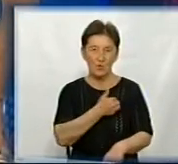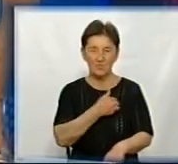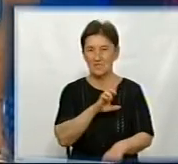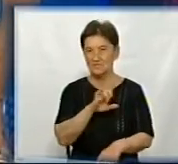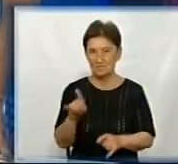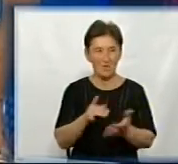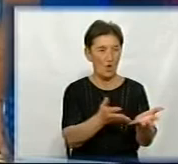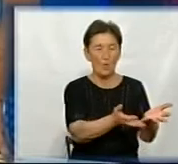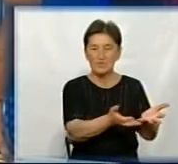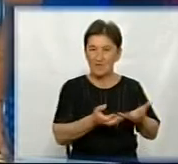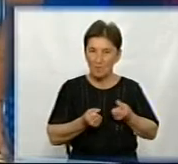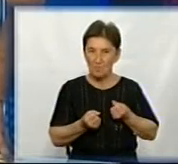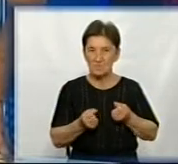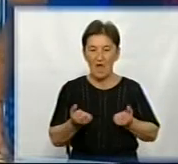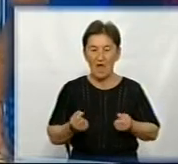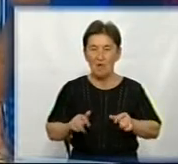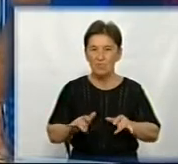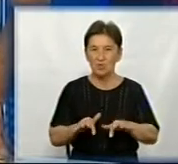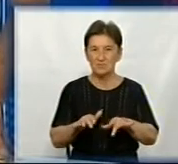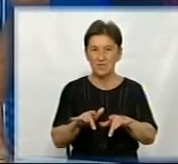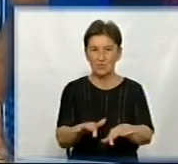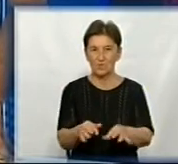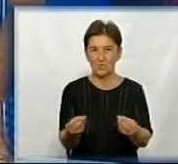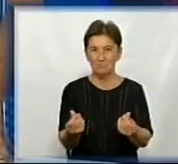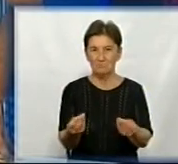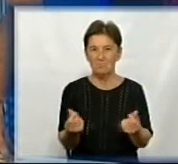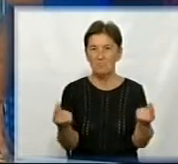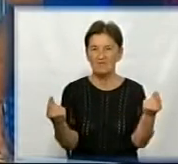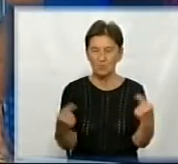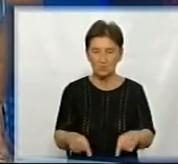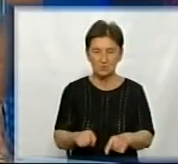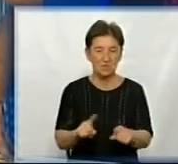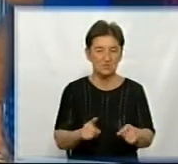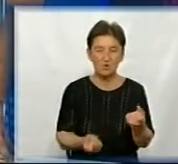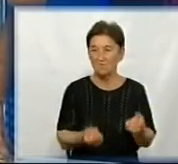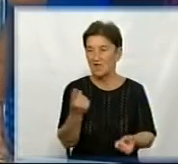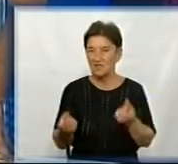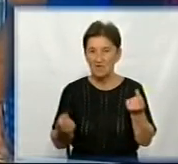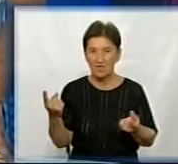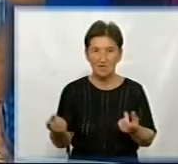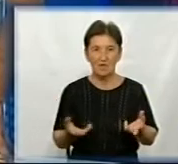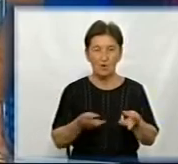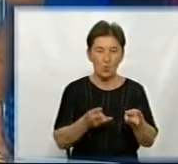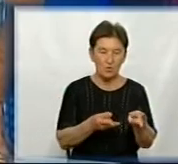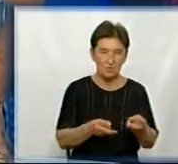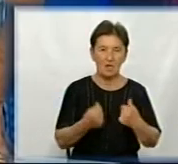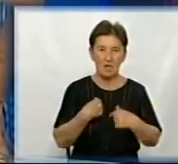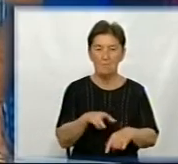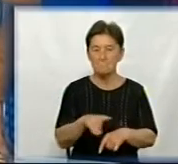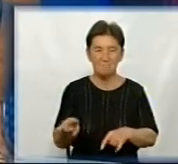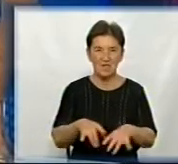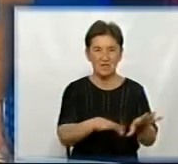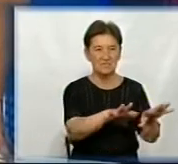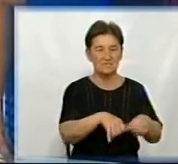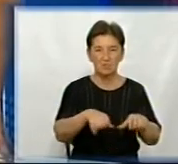але в процедурі банкрутства, ну, те, що ми виявили, техніку, котельні, ми їх забрали, більше, на